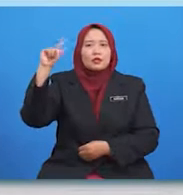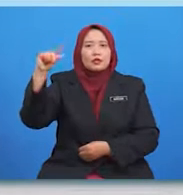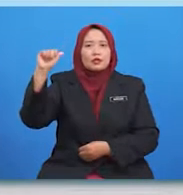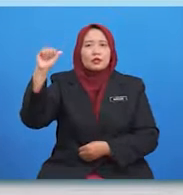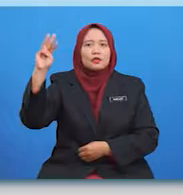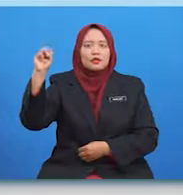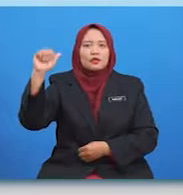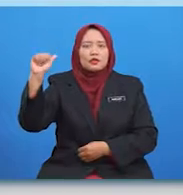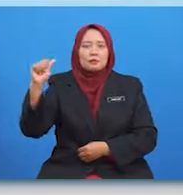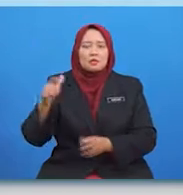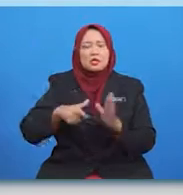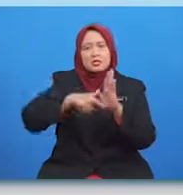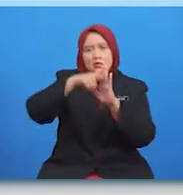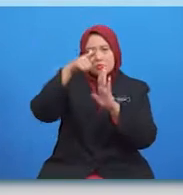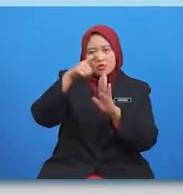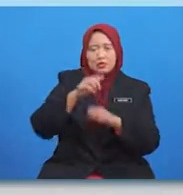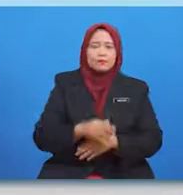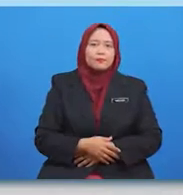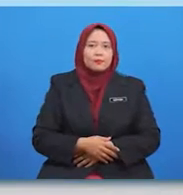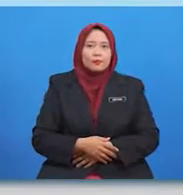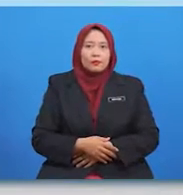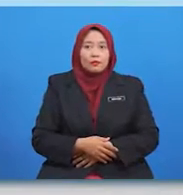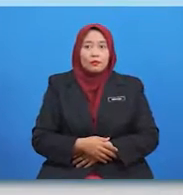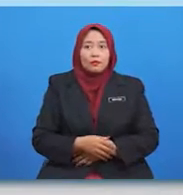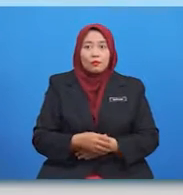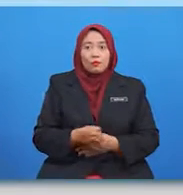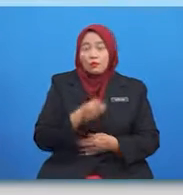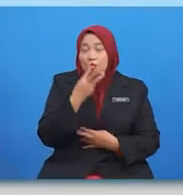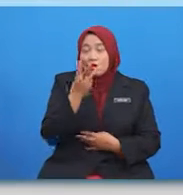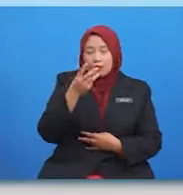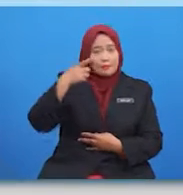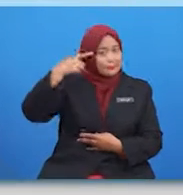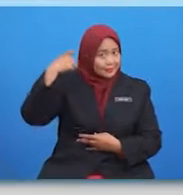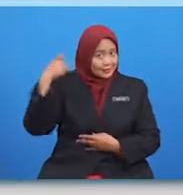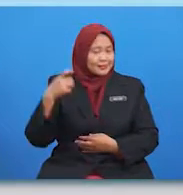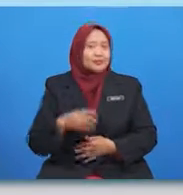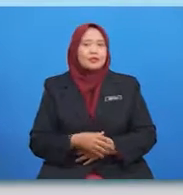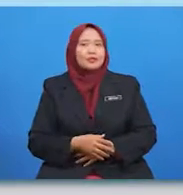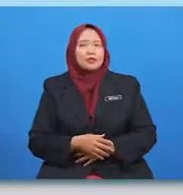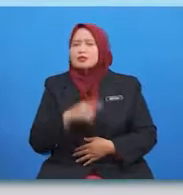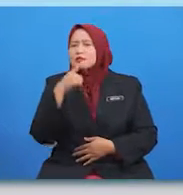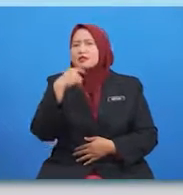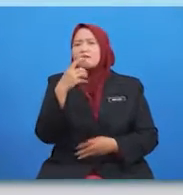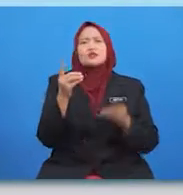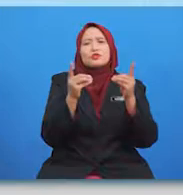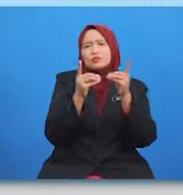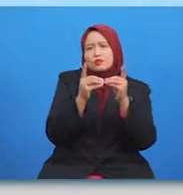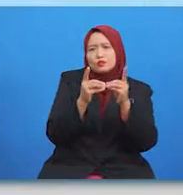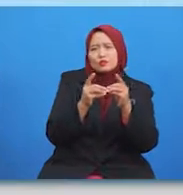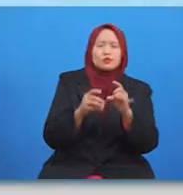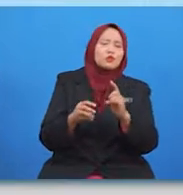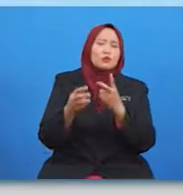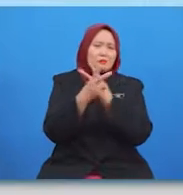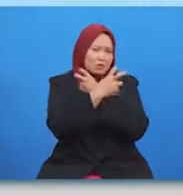Nampak menarik kan? Jadi, siapa sebenarnya yang menjumpai radioaktif ini?